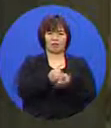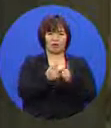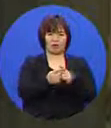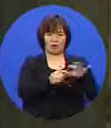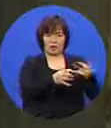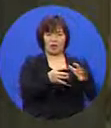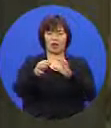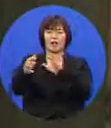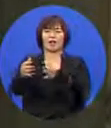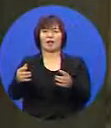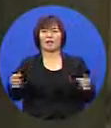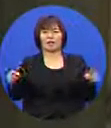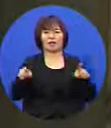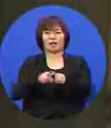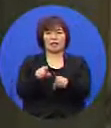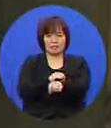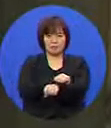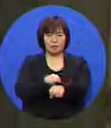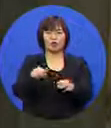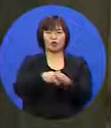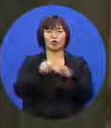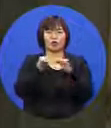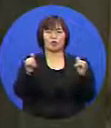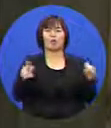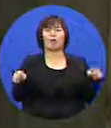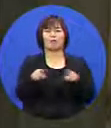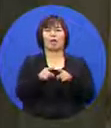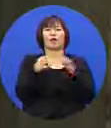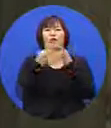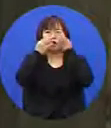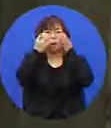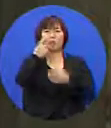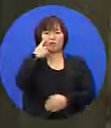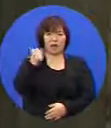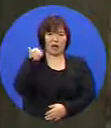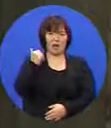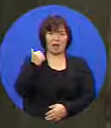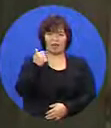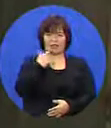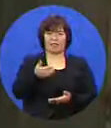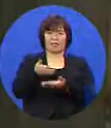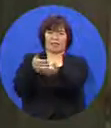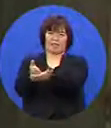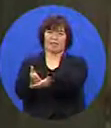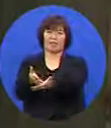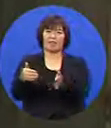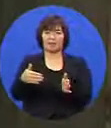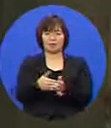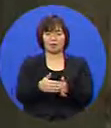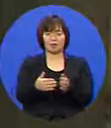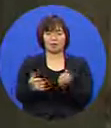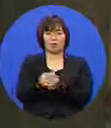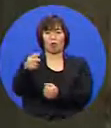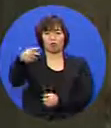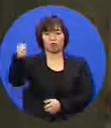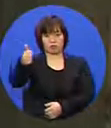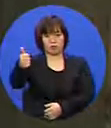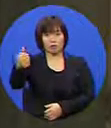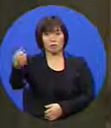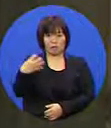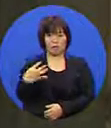양국이 함께 특히 종교인들이 함께 노력하자 이런 제안을 했습니다. 그래서 심연